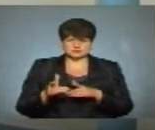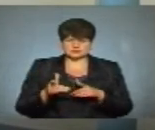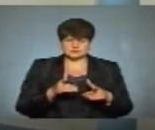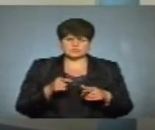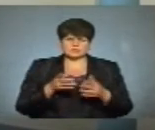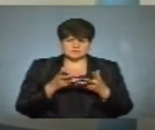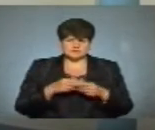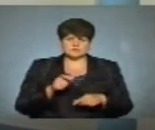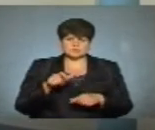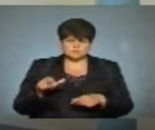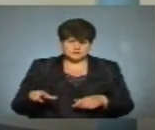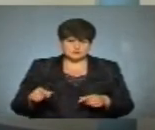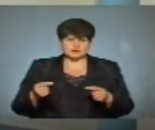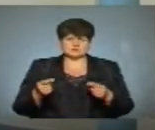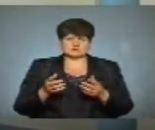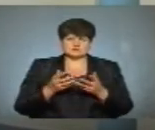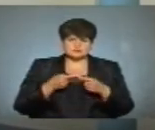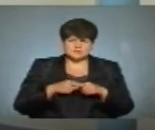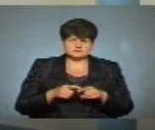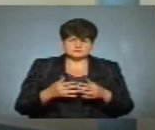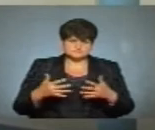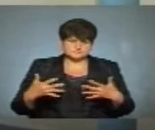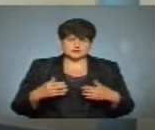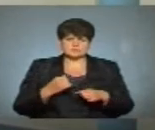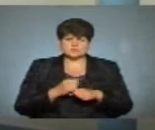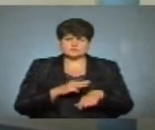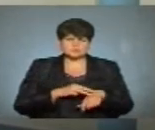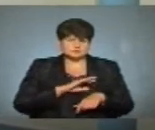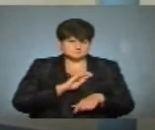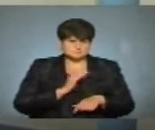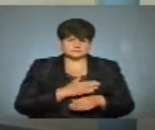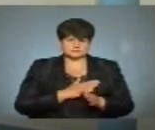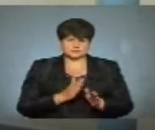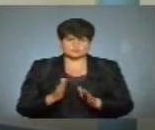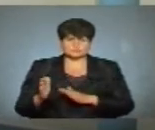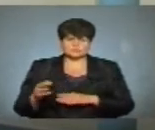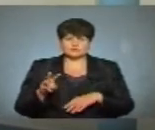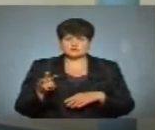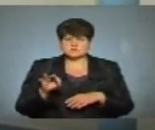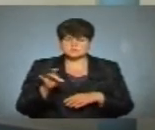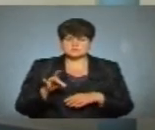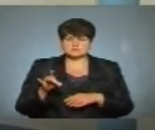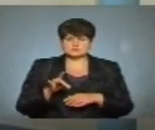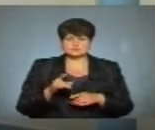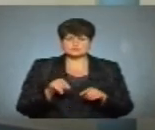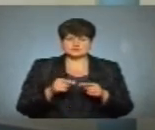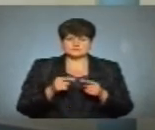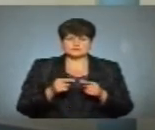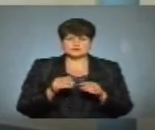як кількості людей, так і кількості техніки. Також працює поліція у посиленому режимі. В Монастириську створений цілодобовий